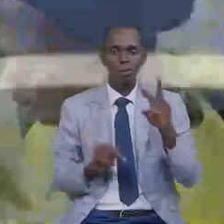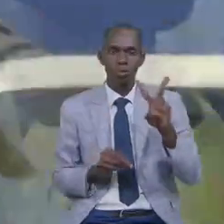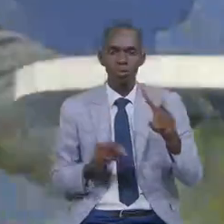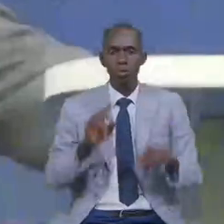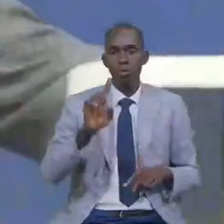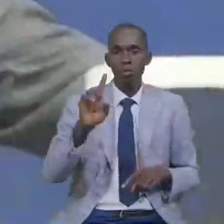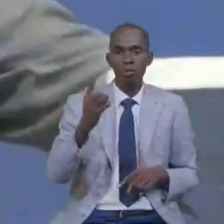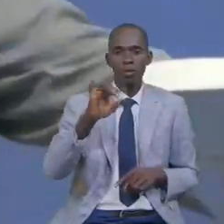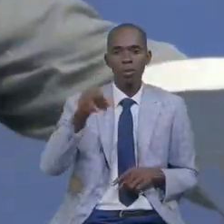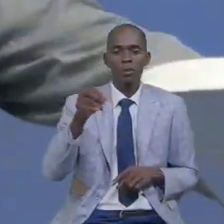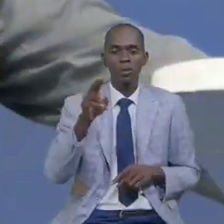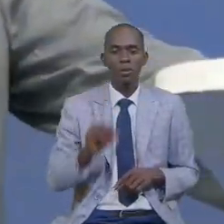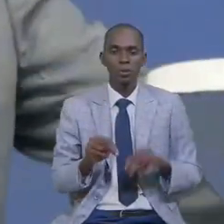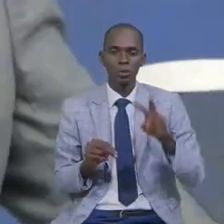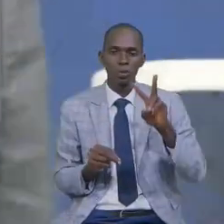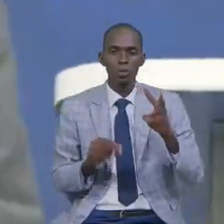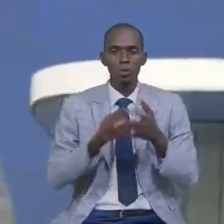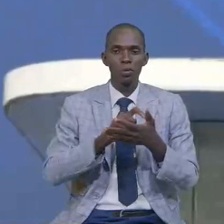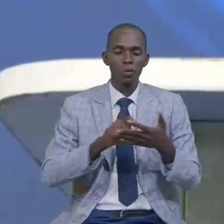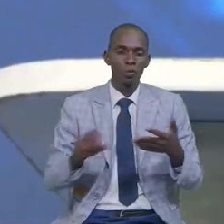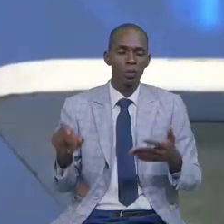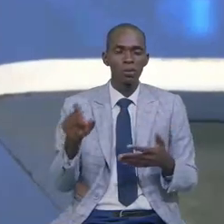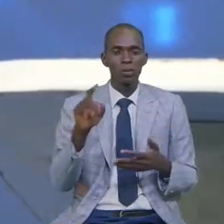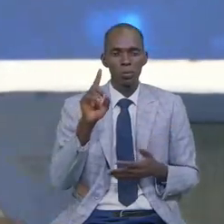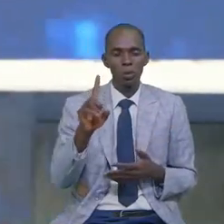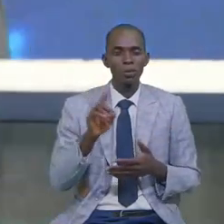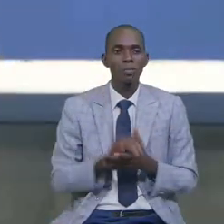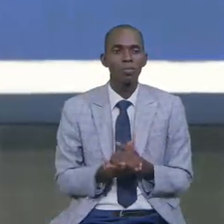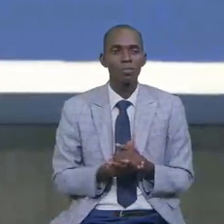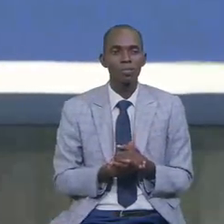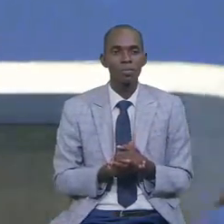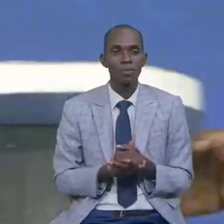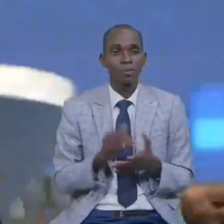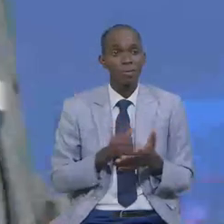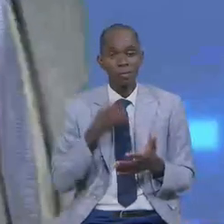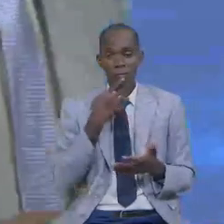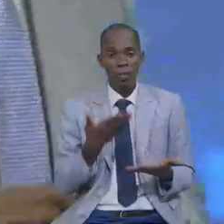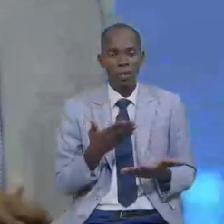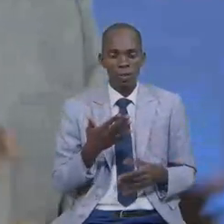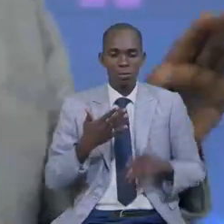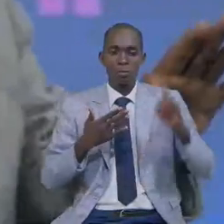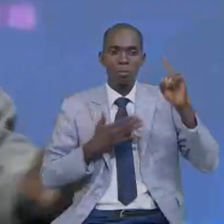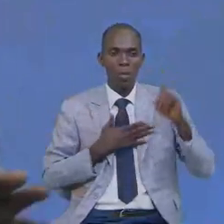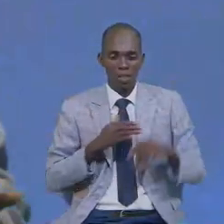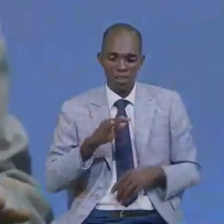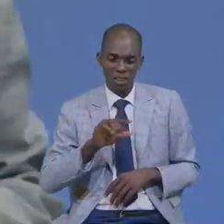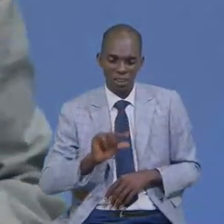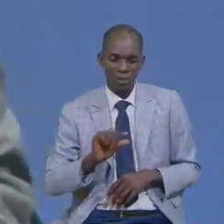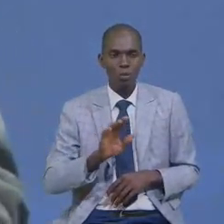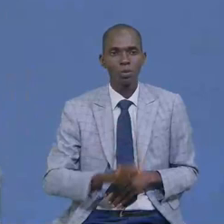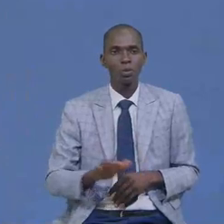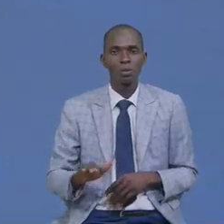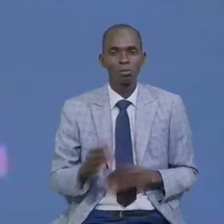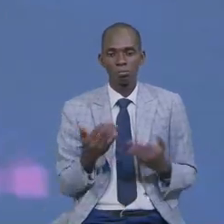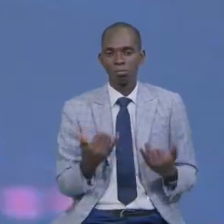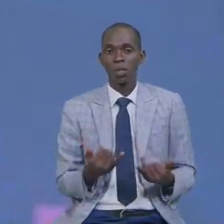Jean, chapitre 2, verset 1. Il dit, mes petits enfants, ne